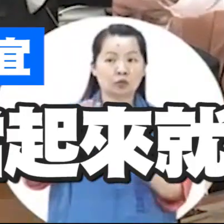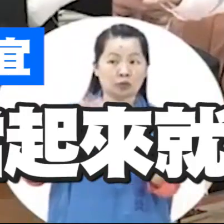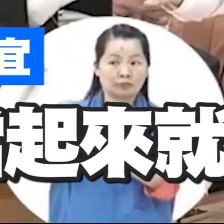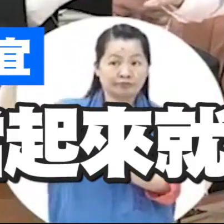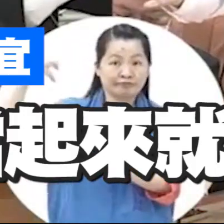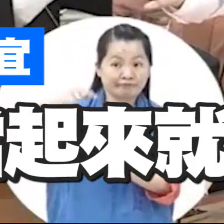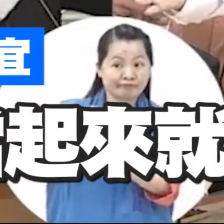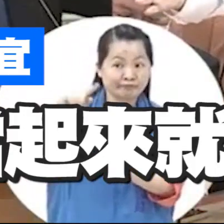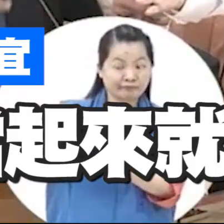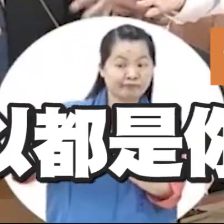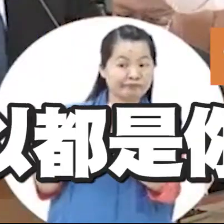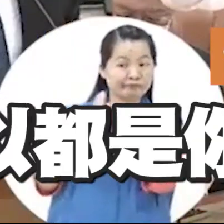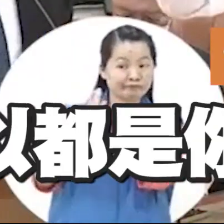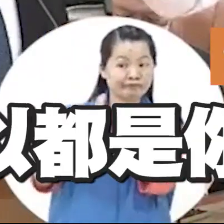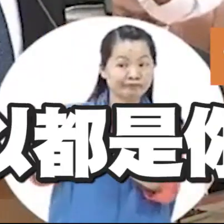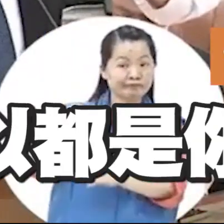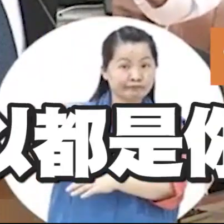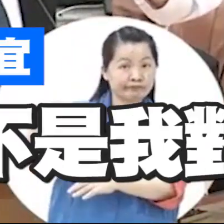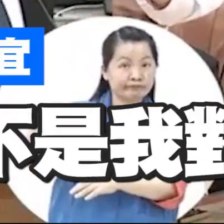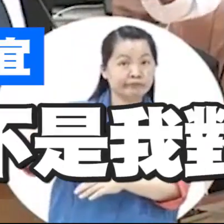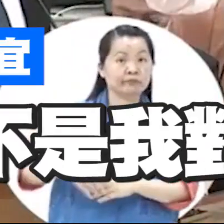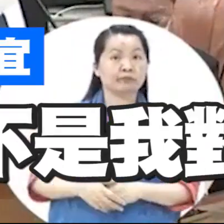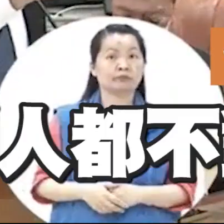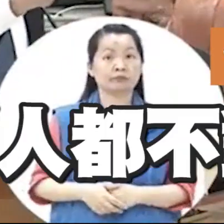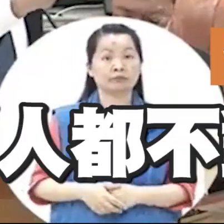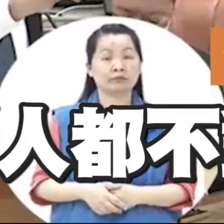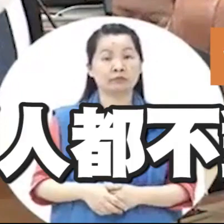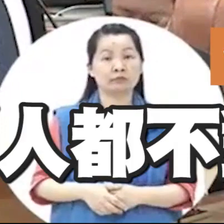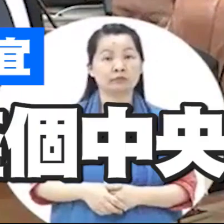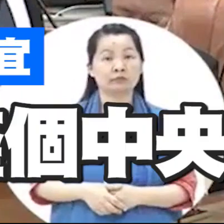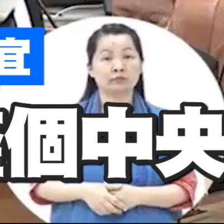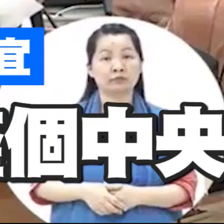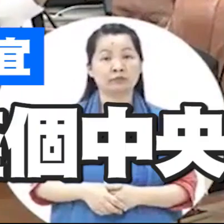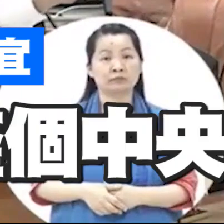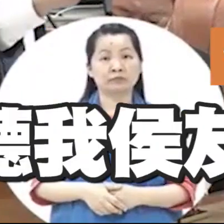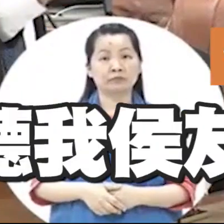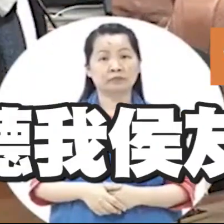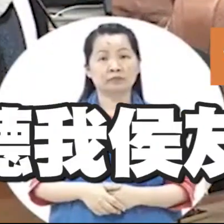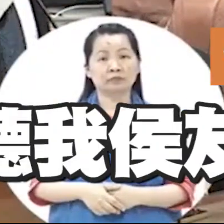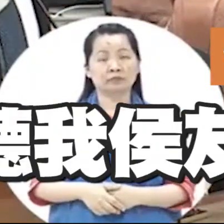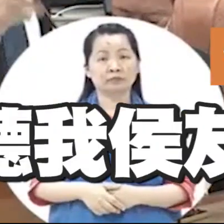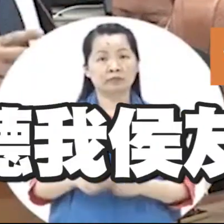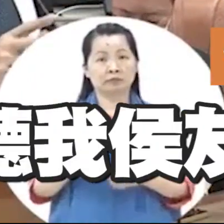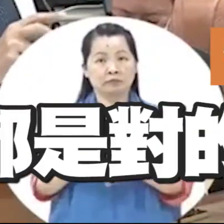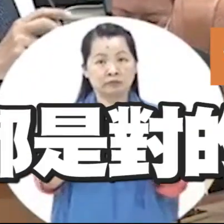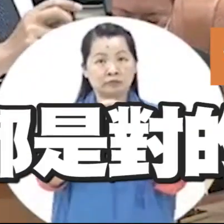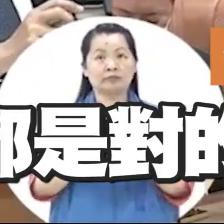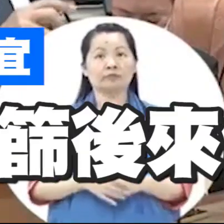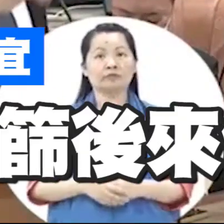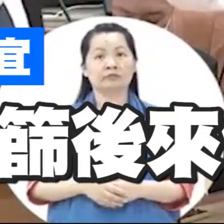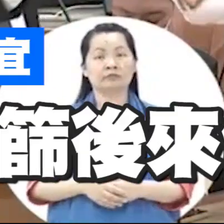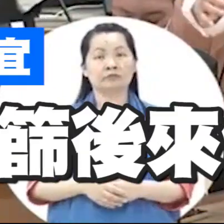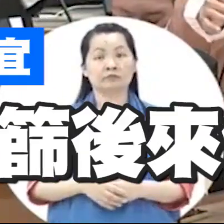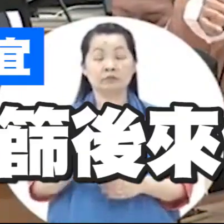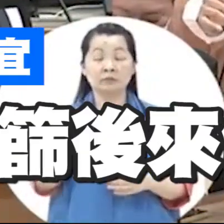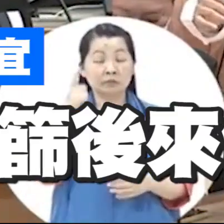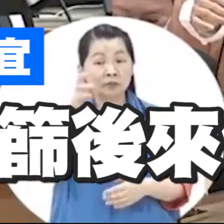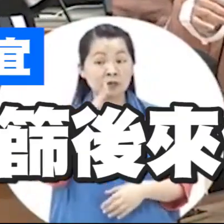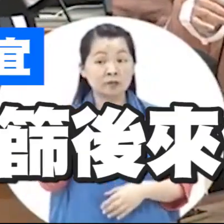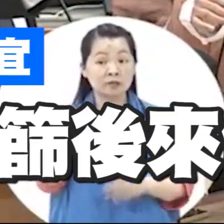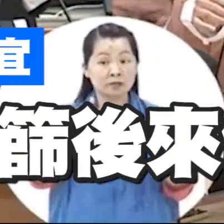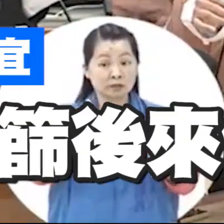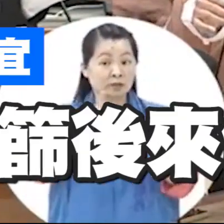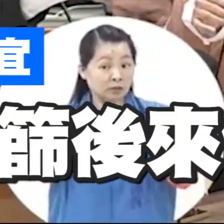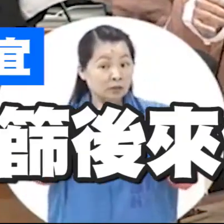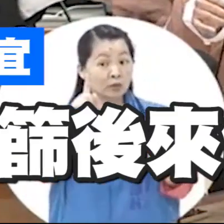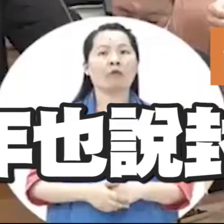么懂起来都唔晓得？ 所以都是你对， 没，唔是 你 对，因为中央 只要都听我侯友宜的话都是对的。 起码入境普